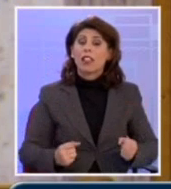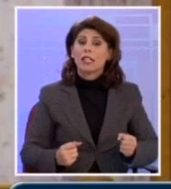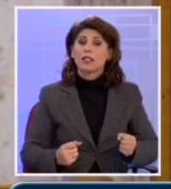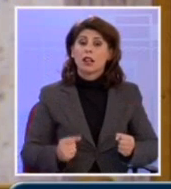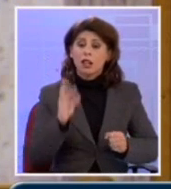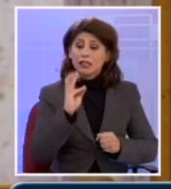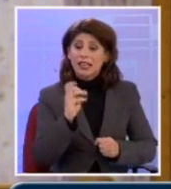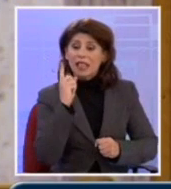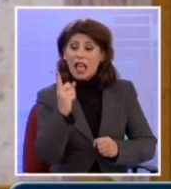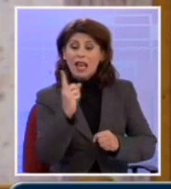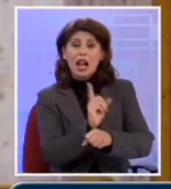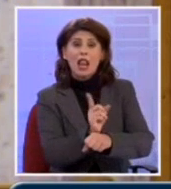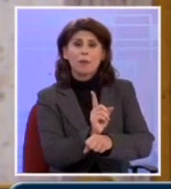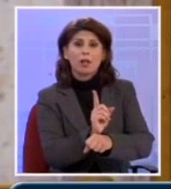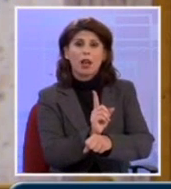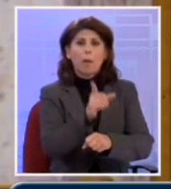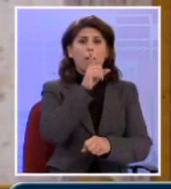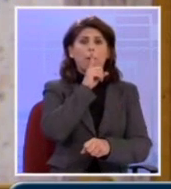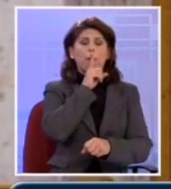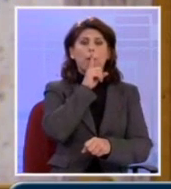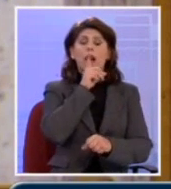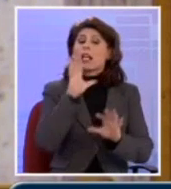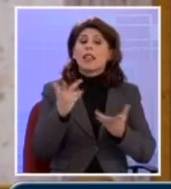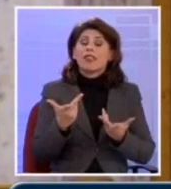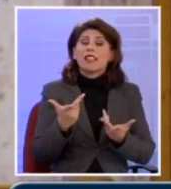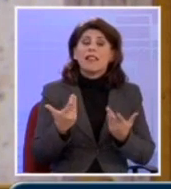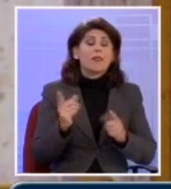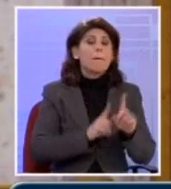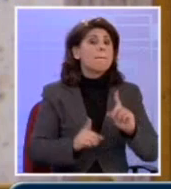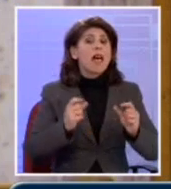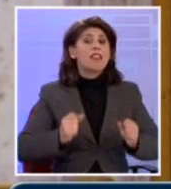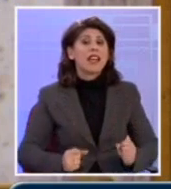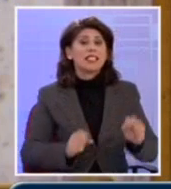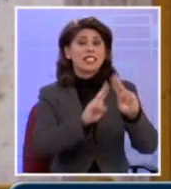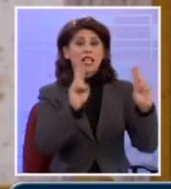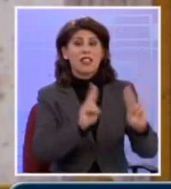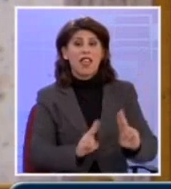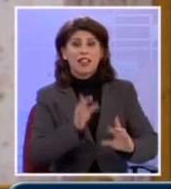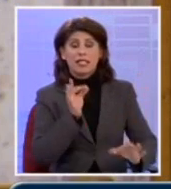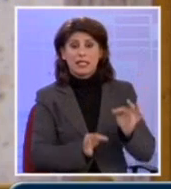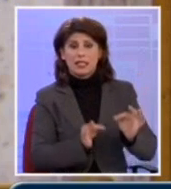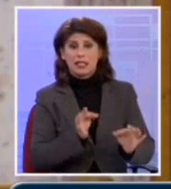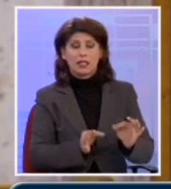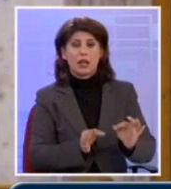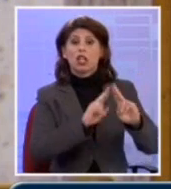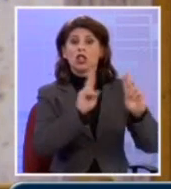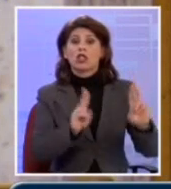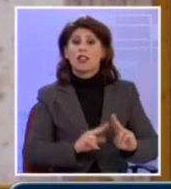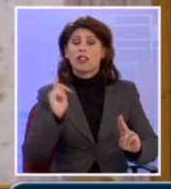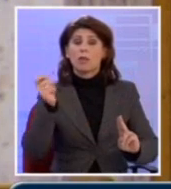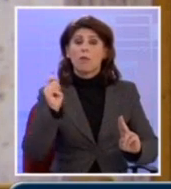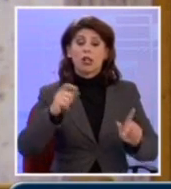επί 31 λεπτά δεν μίλησε. Ποια είναι η θέση σήμερα στη διεθνή συζήτηση, στο διεθνή